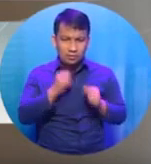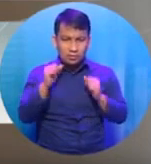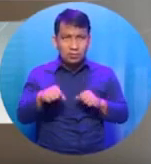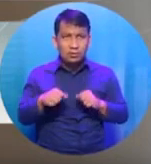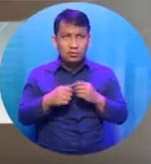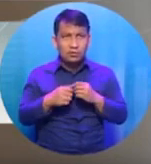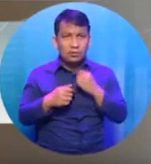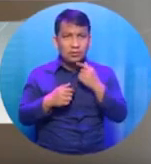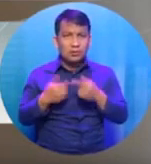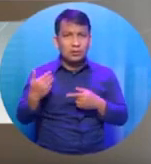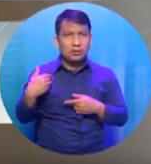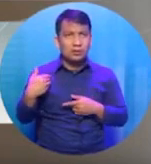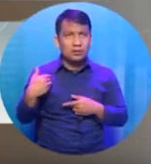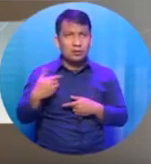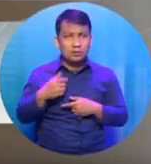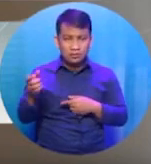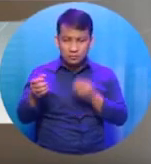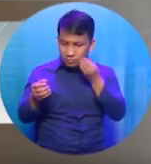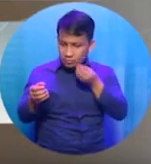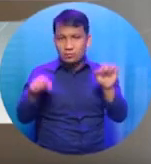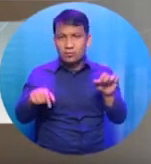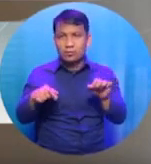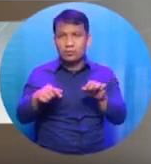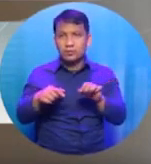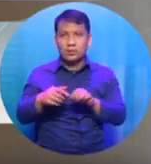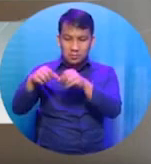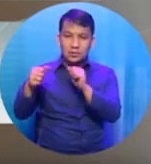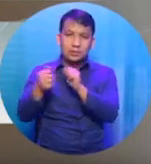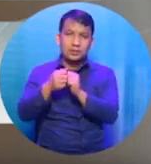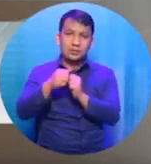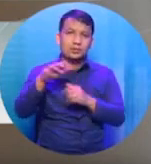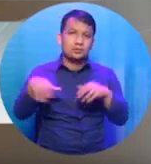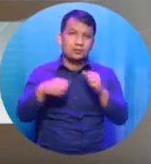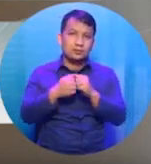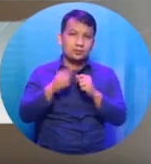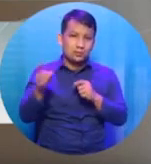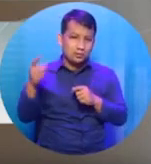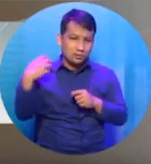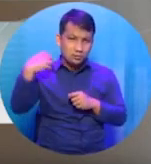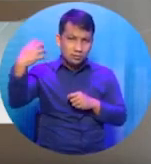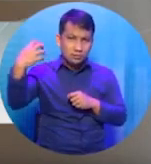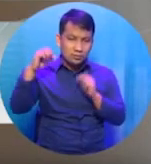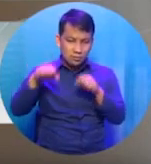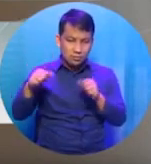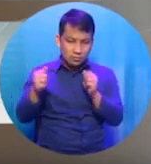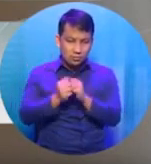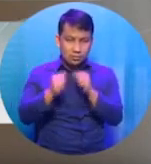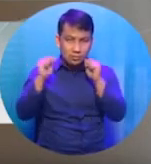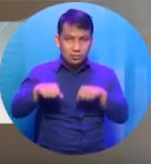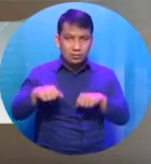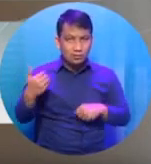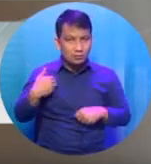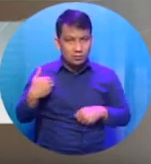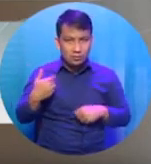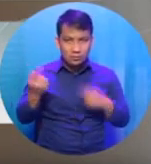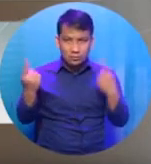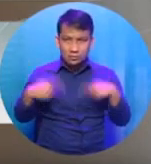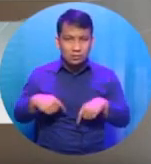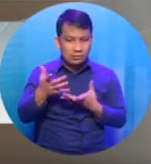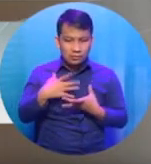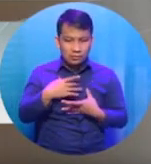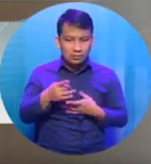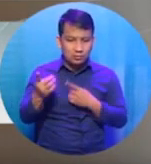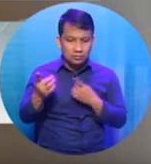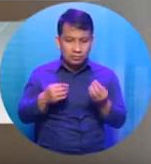sir, is kapag hindi natin sila mapauwi agad, eh masasangkot sila doon sa kasalanan ng kanilang amo. Napanigurado ako ayaw naman nilang gawin